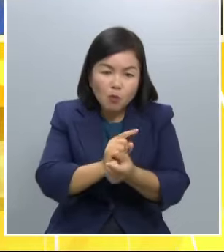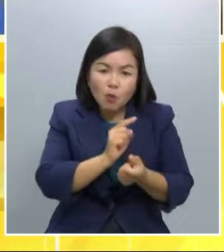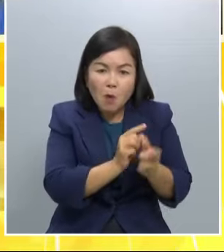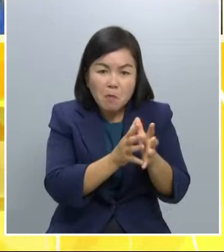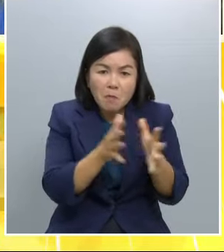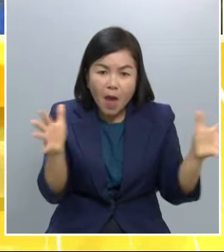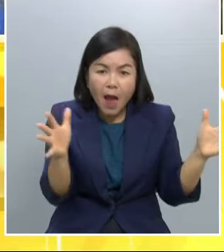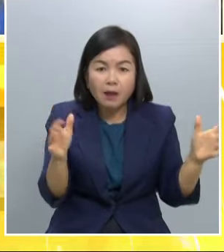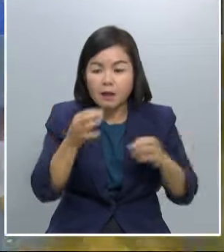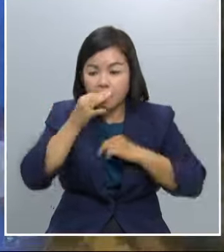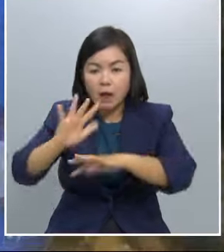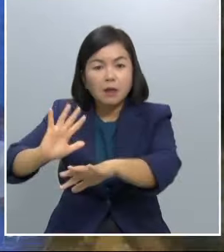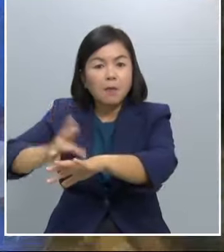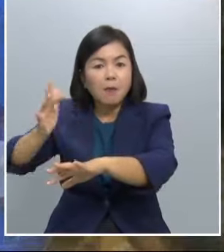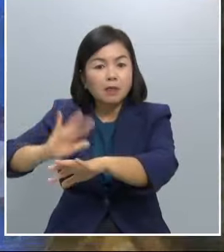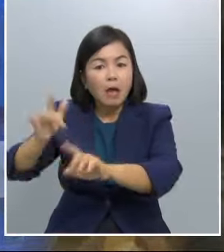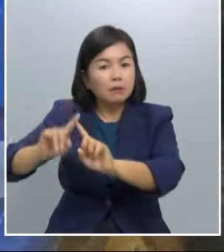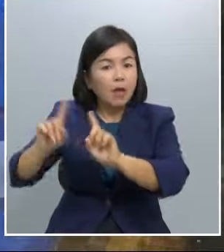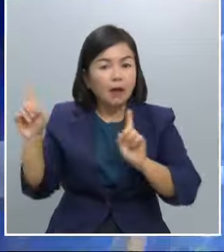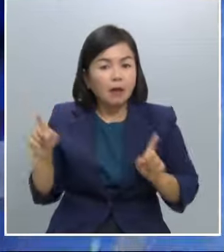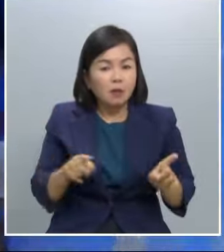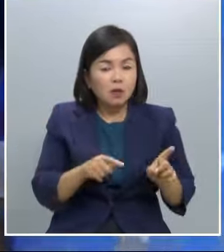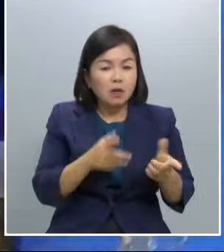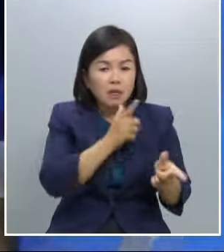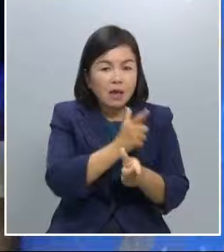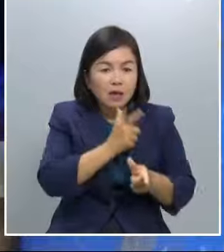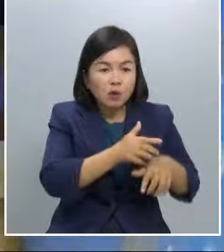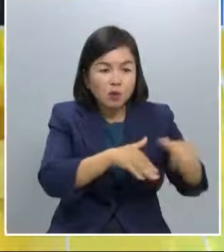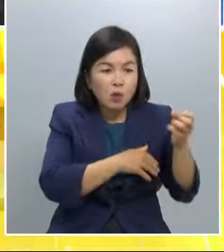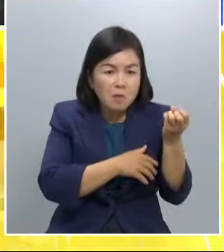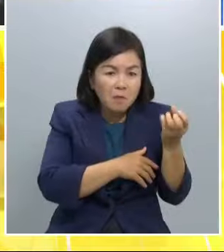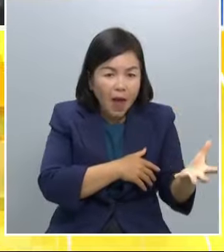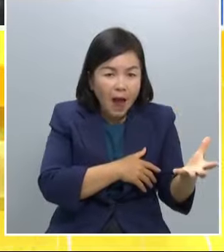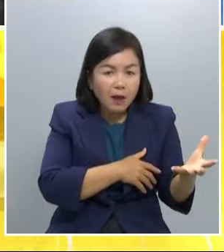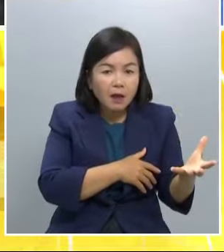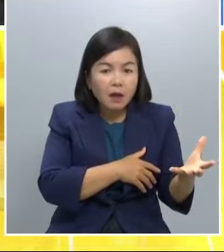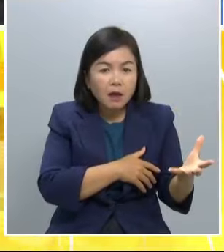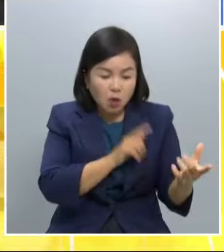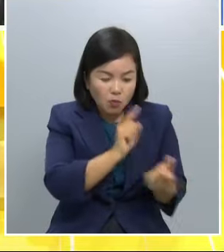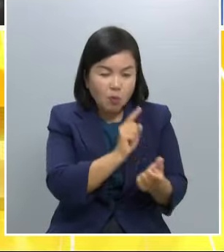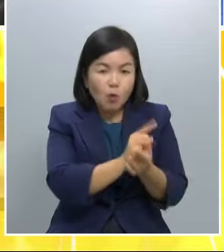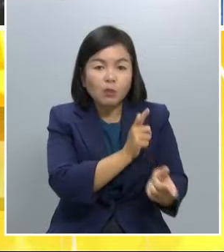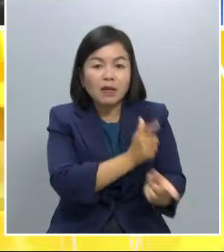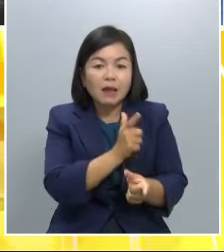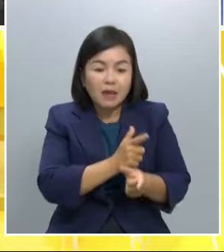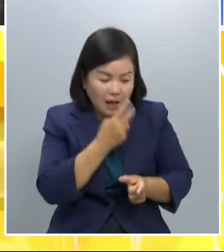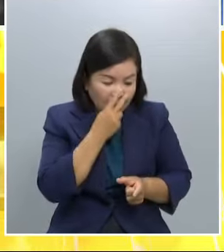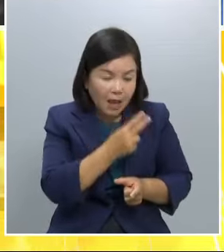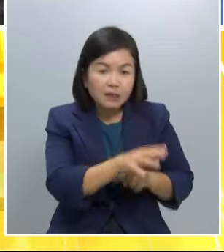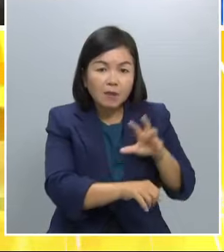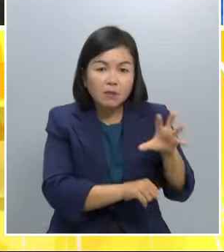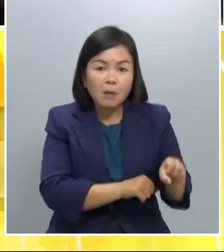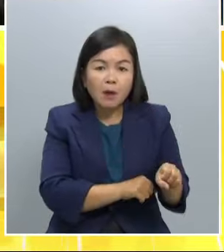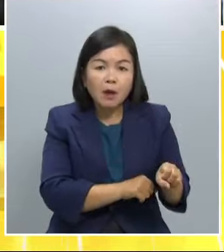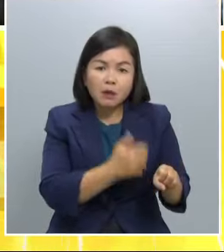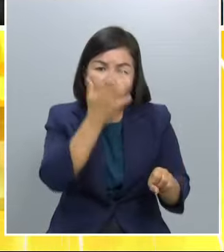ปลาหมอคางดำจากแหล่งน้ำสาธารณะอ้าส่วนใหญ่ยังเป็นจากบ่อใช่มั้ยจากบ่อของเกษตรกรค่ะอ้าอยู่ในบ่อ